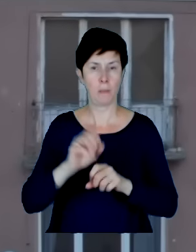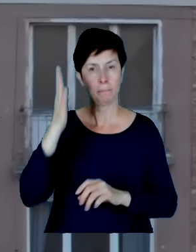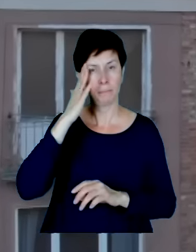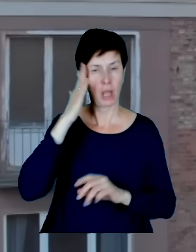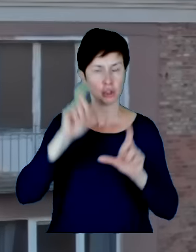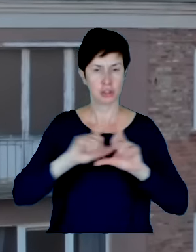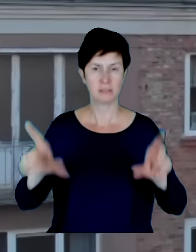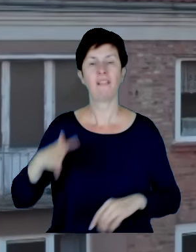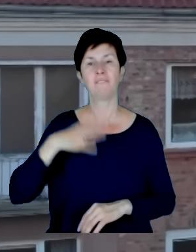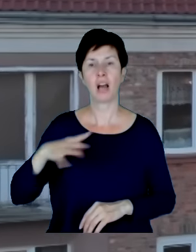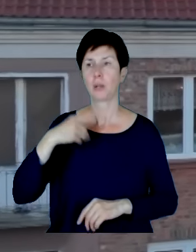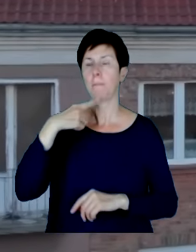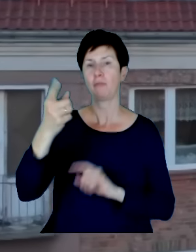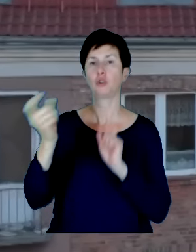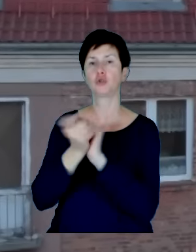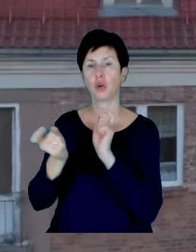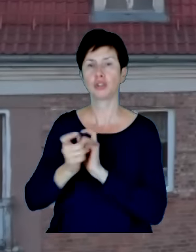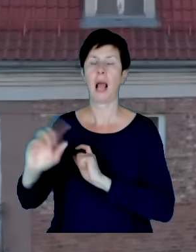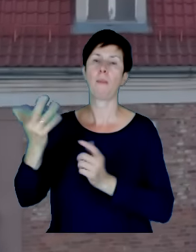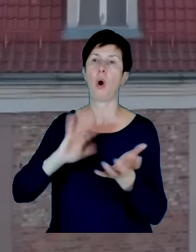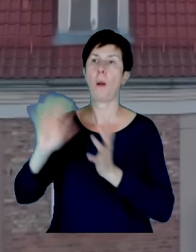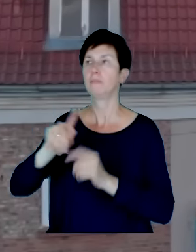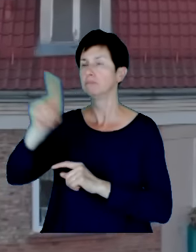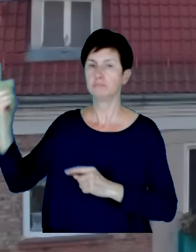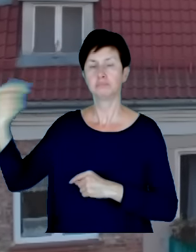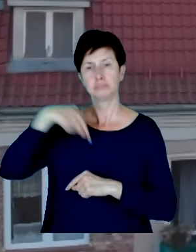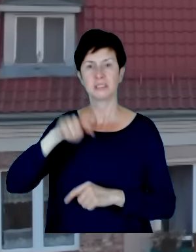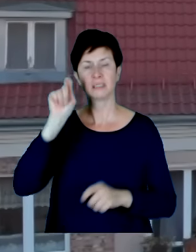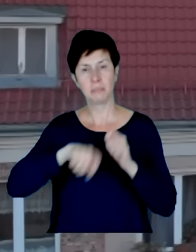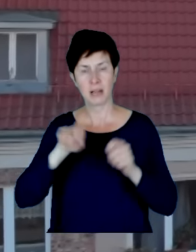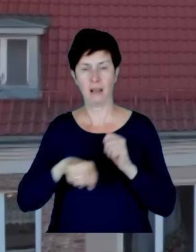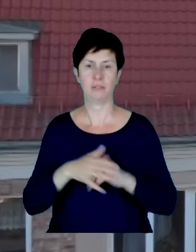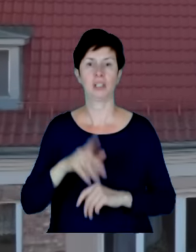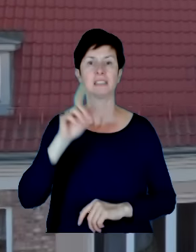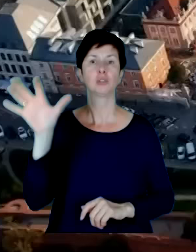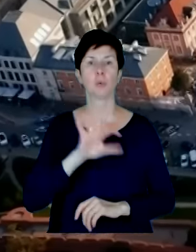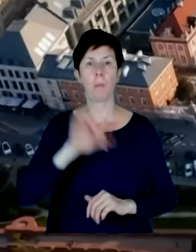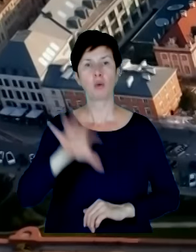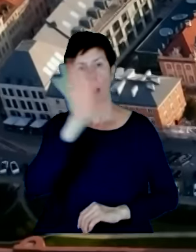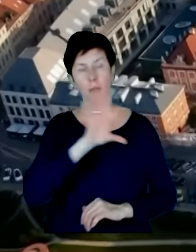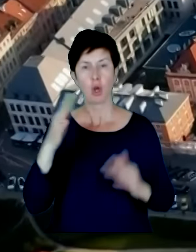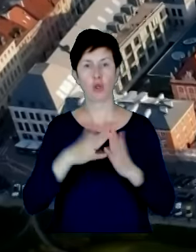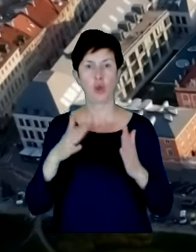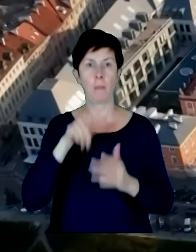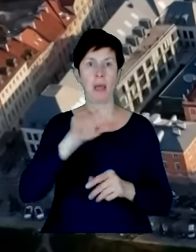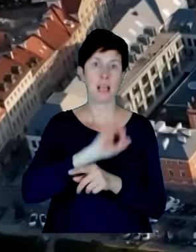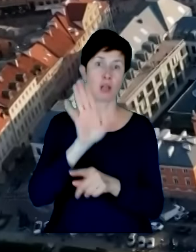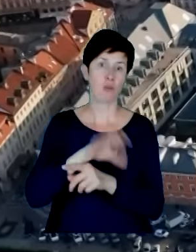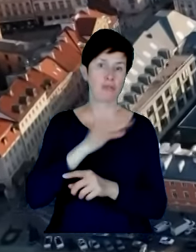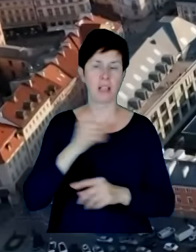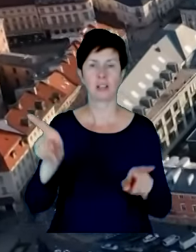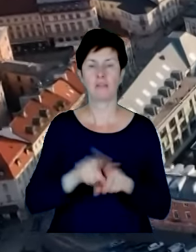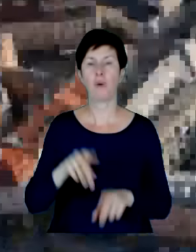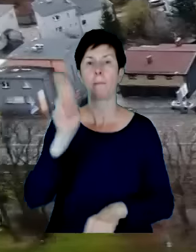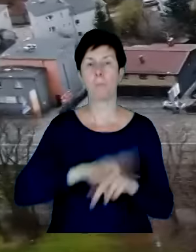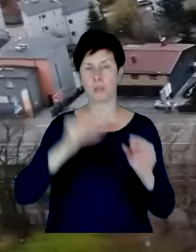poprosić sąsiadów lub bliskich o opiekę nad domem złodzieje znajdą sposób żeby sprawdzić naszą obecność na przykład obserwując dom przy okazji policja apeluje do kierowców